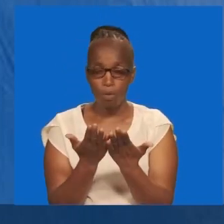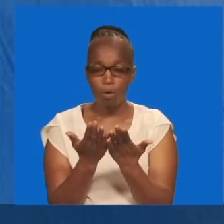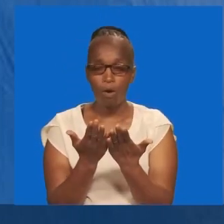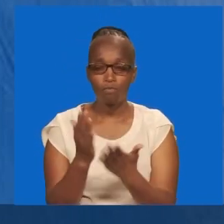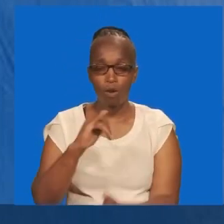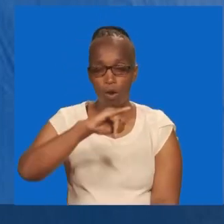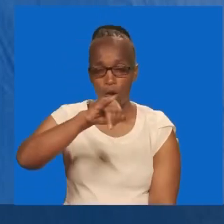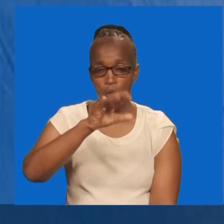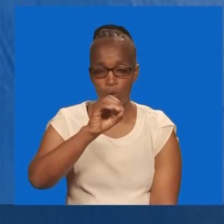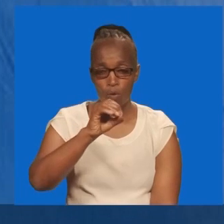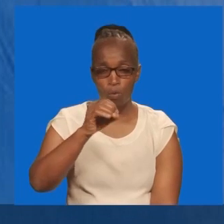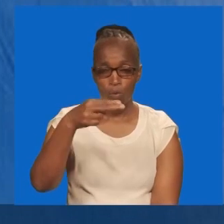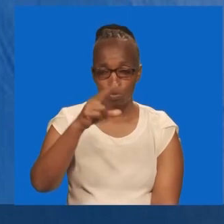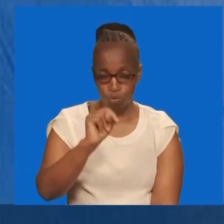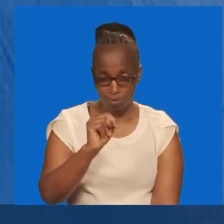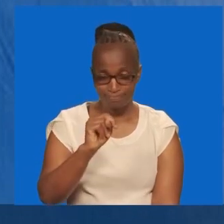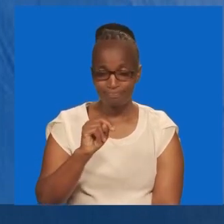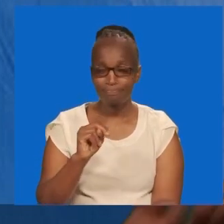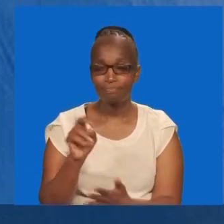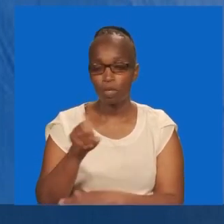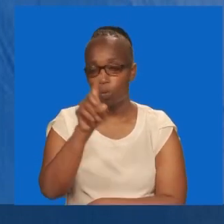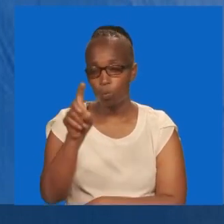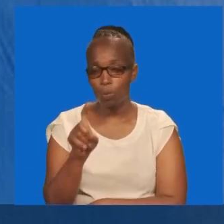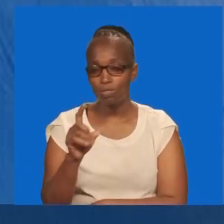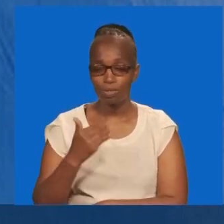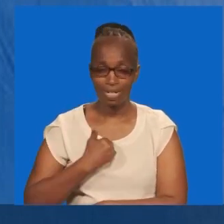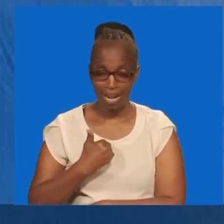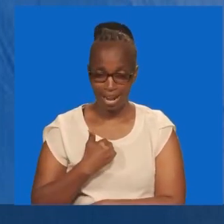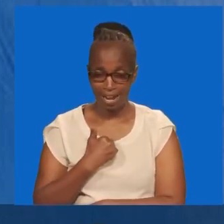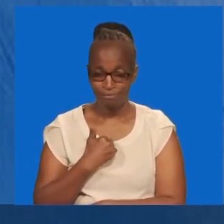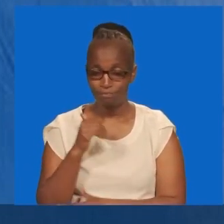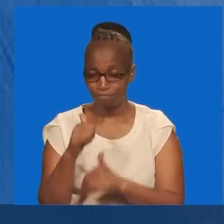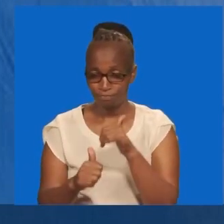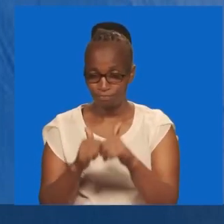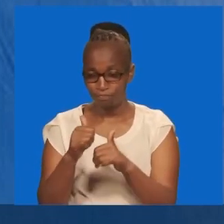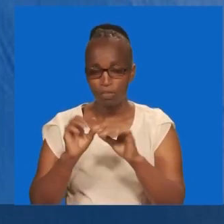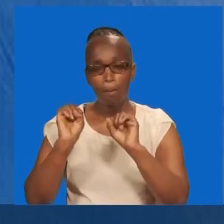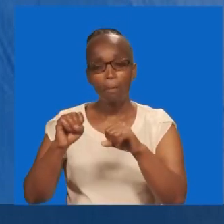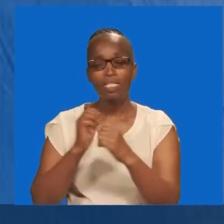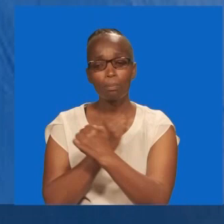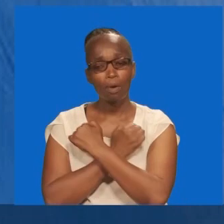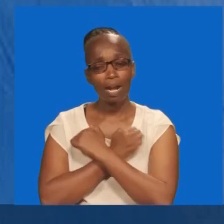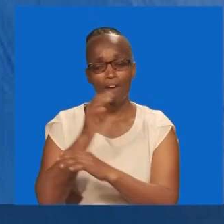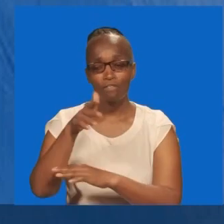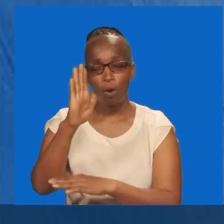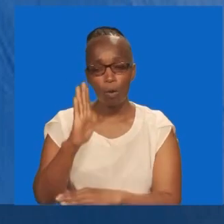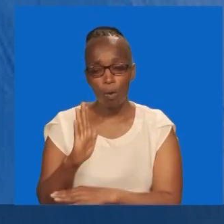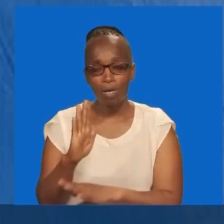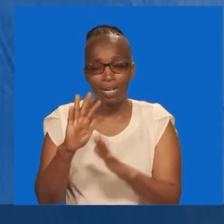Yohana wa kwanza anauliza, unawezaje kumpenda Mungu